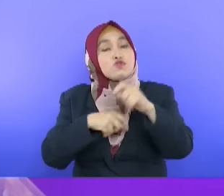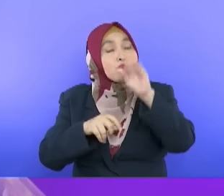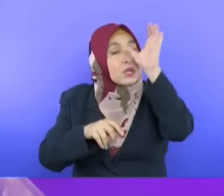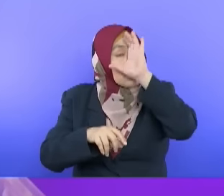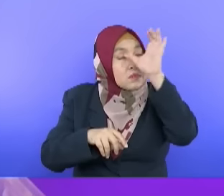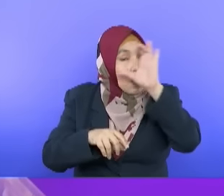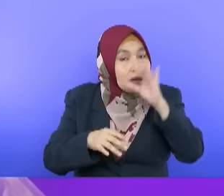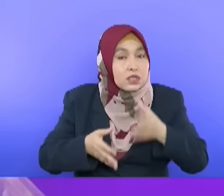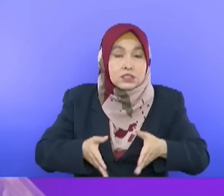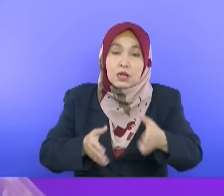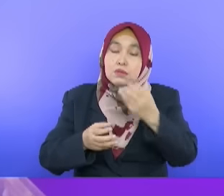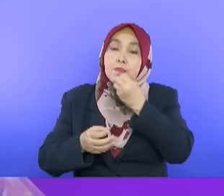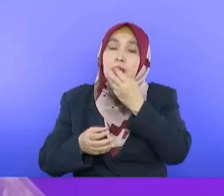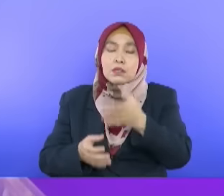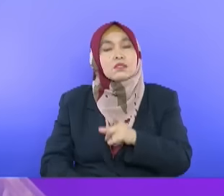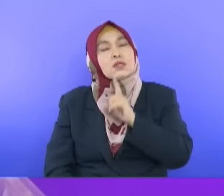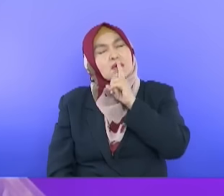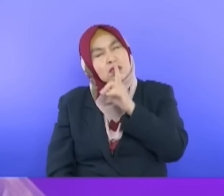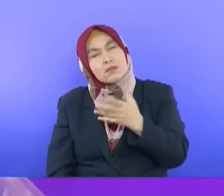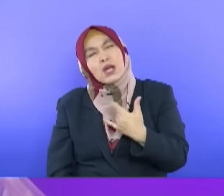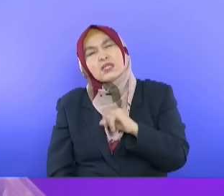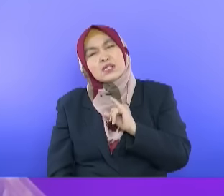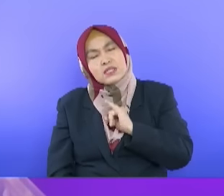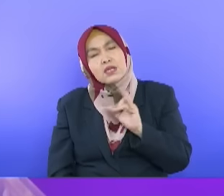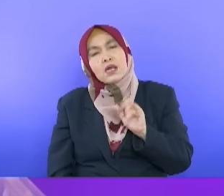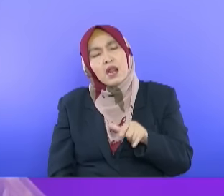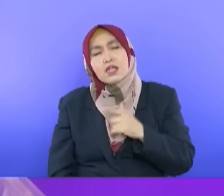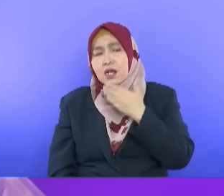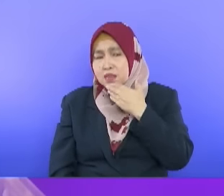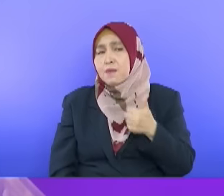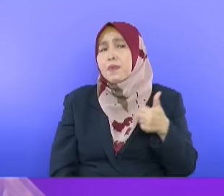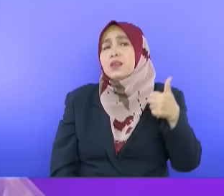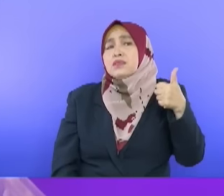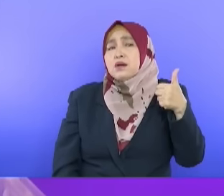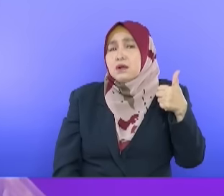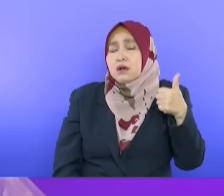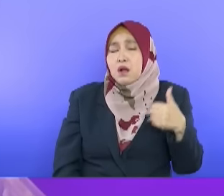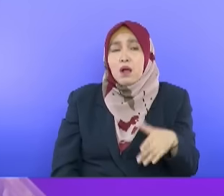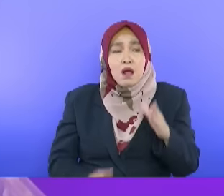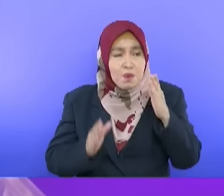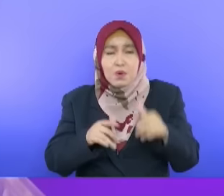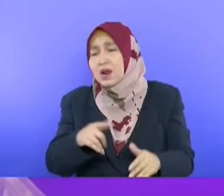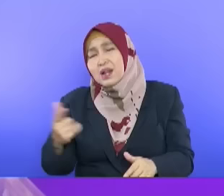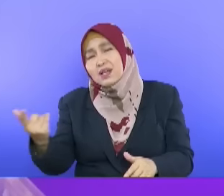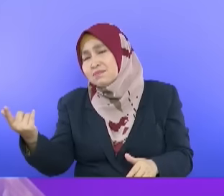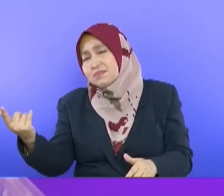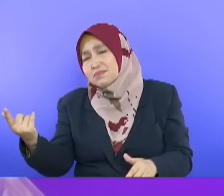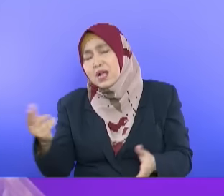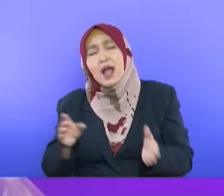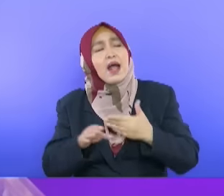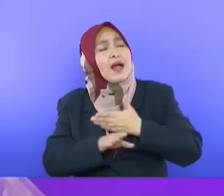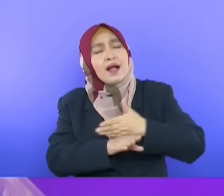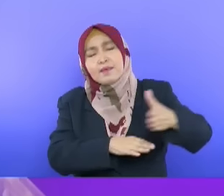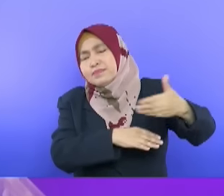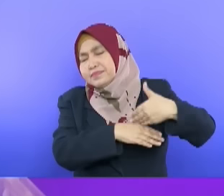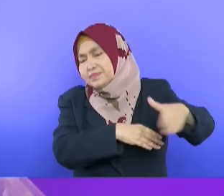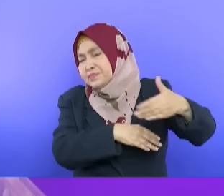jalan untuk beritahu Sebenarnya saya lah Yang terbaik Bukanlah itu sebenarnya itu